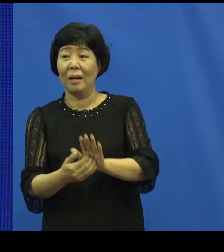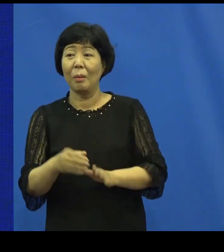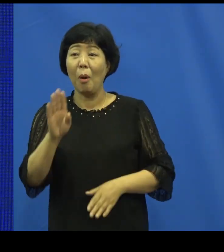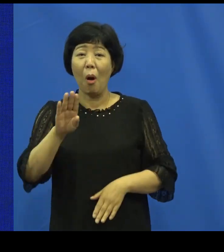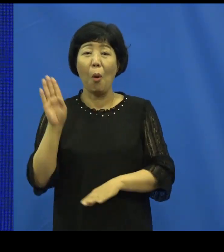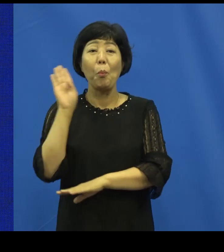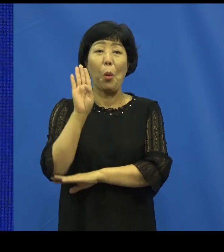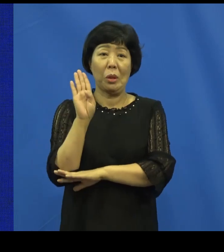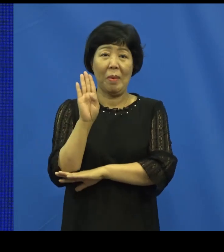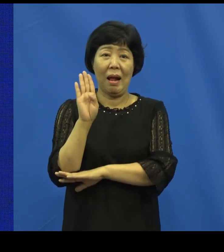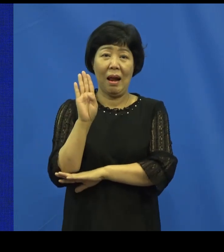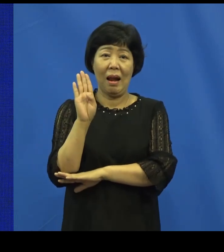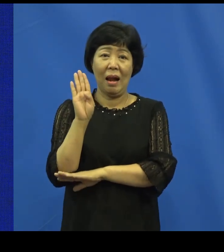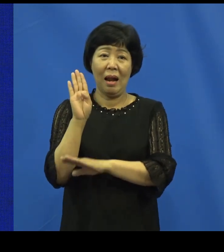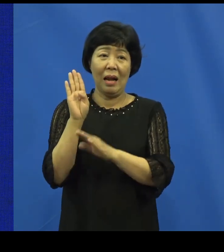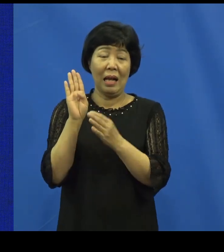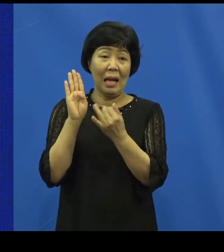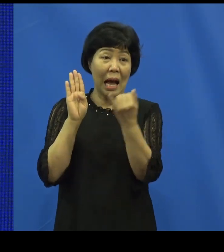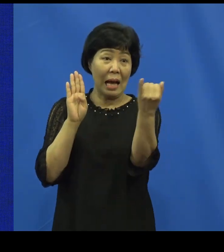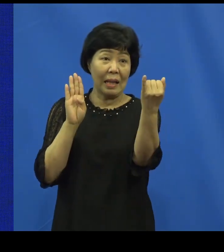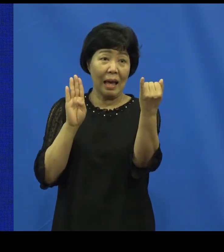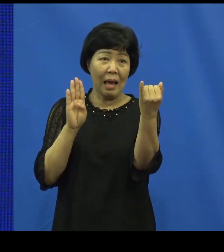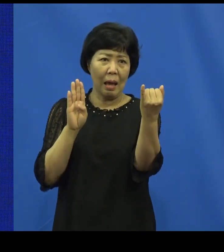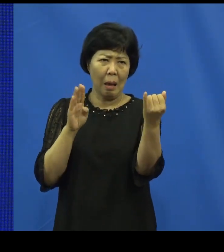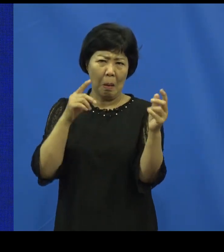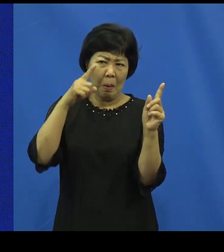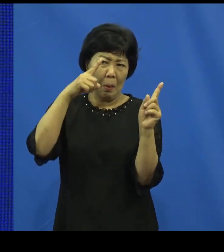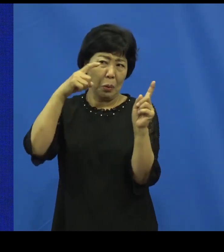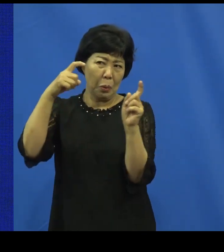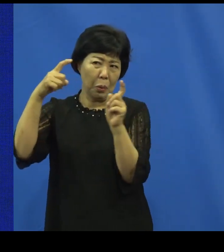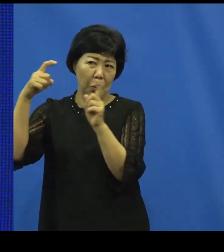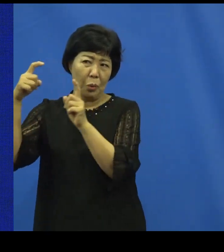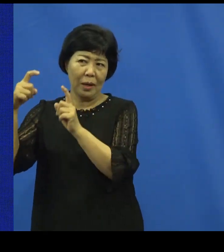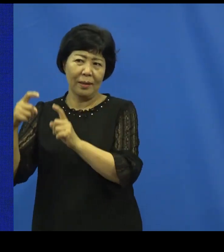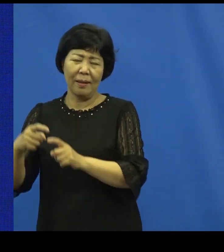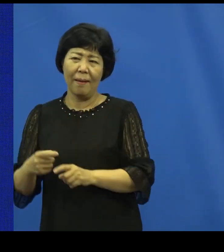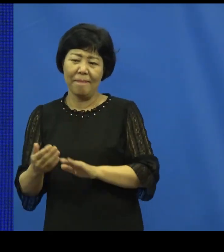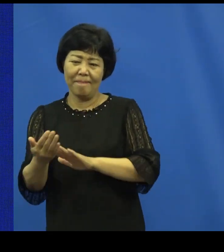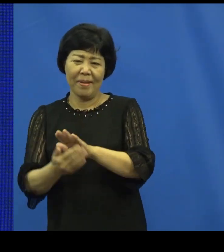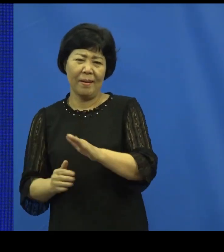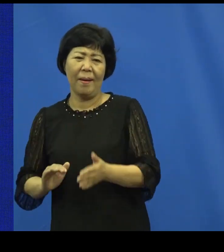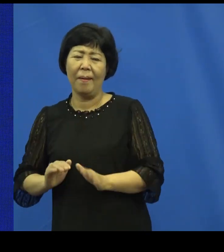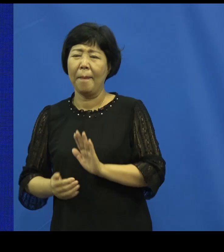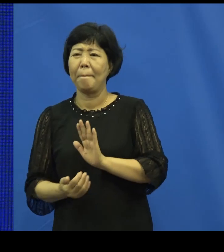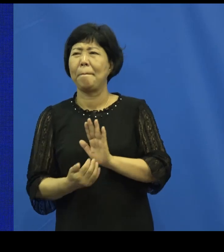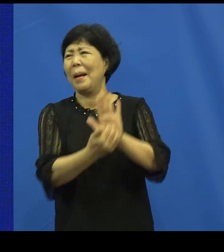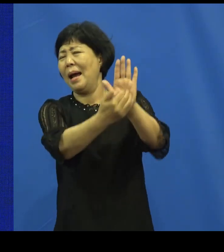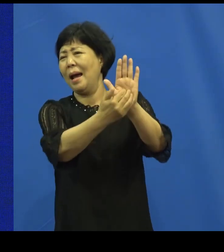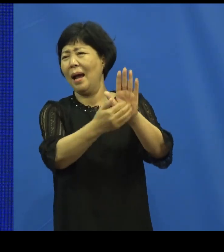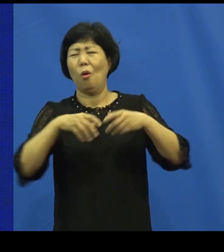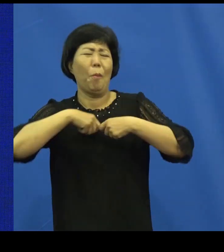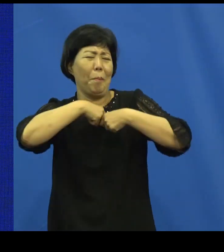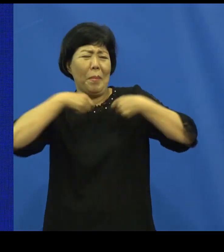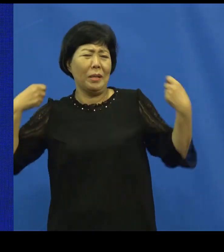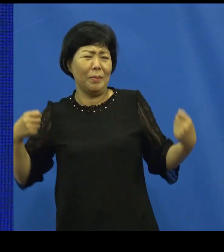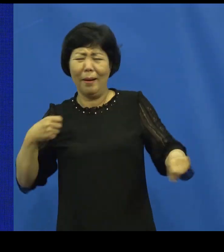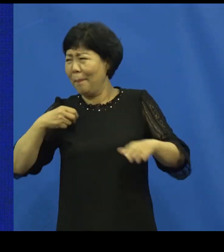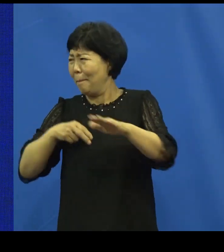젊은 나이에 이방의 나라에 외로운데 주인집 보디발의 아내가 유혹을 했으니,